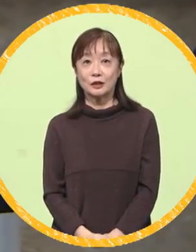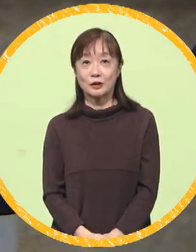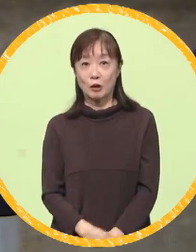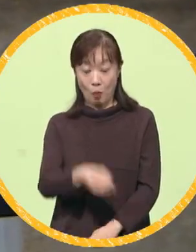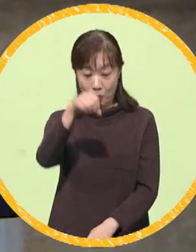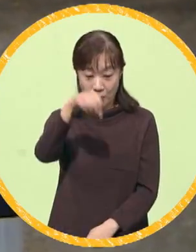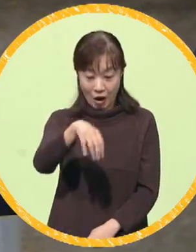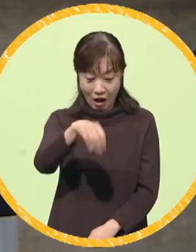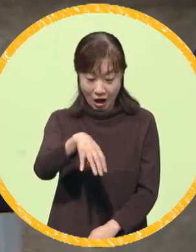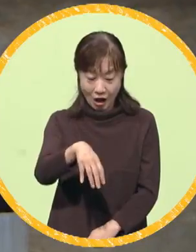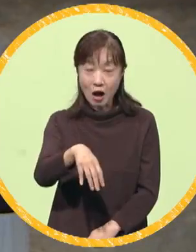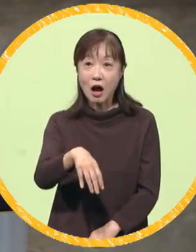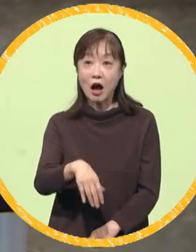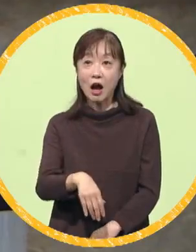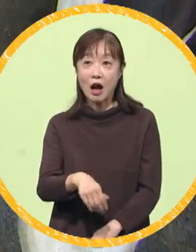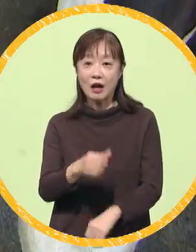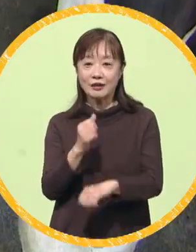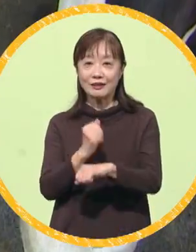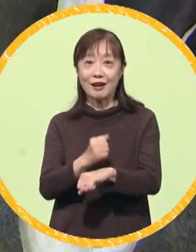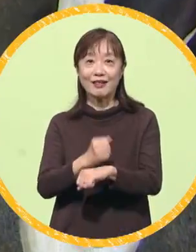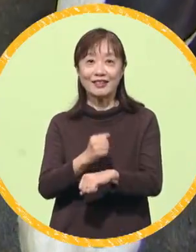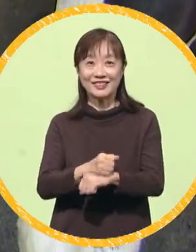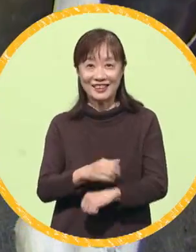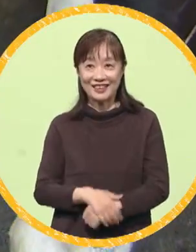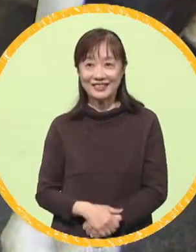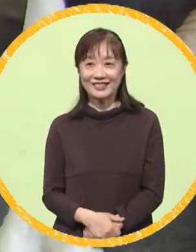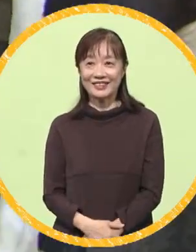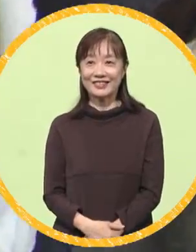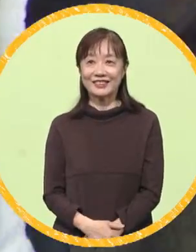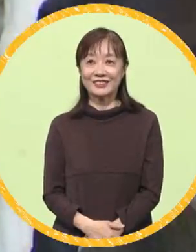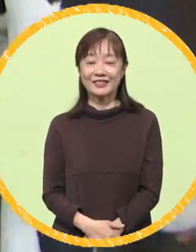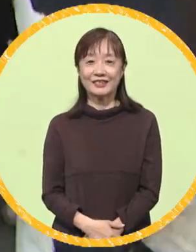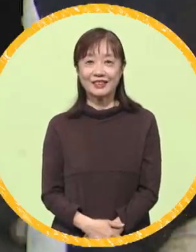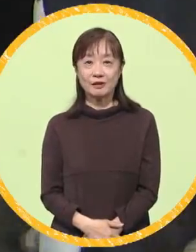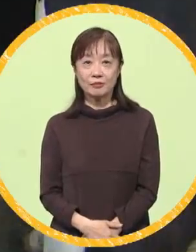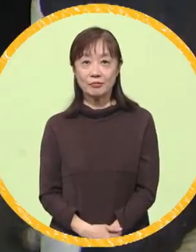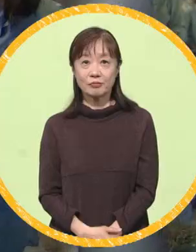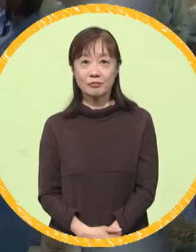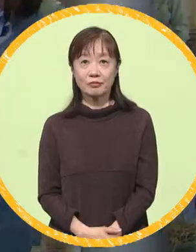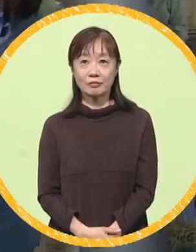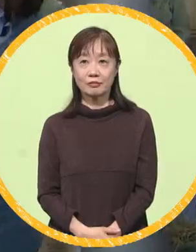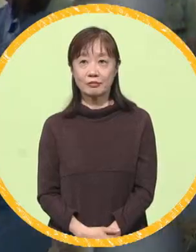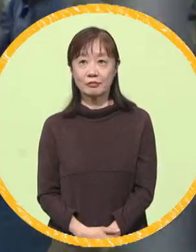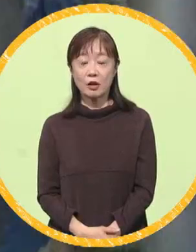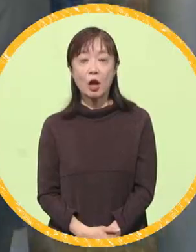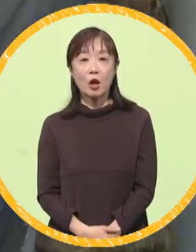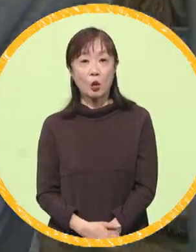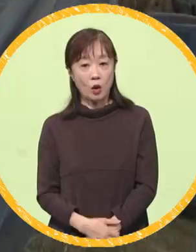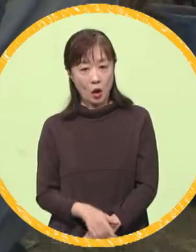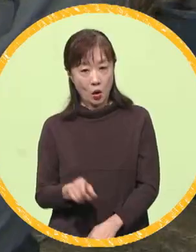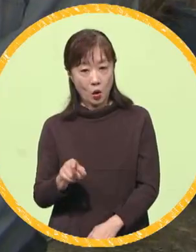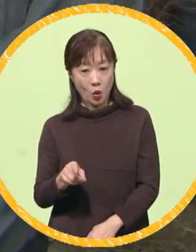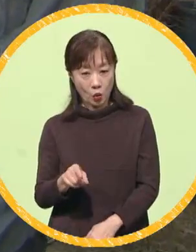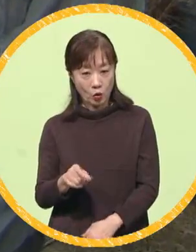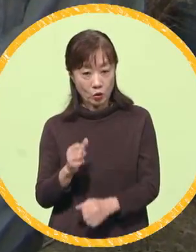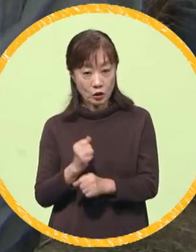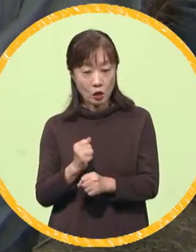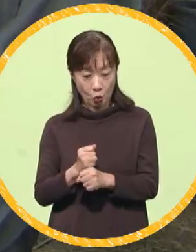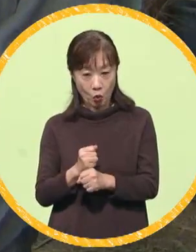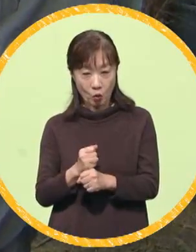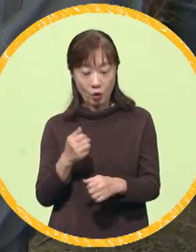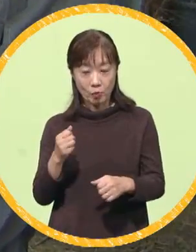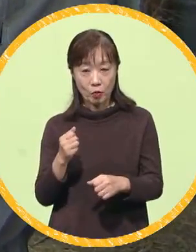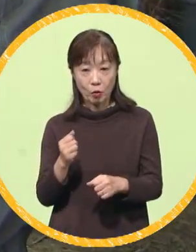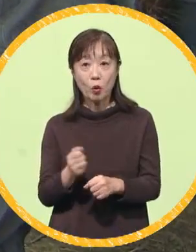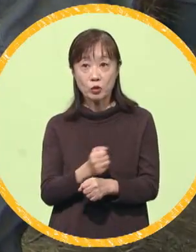で。結構大変な作業ですね。 そうですね、 これも365日。 そうです、毎日